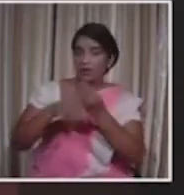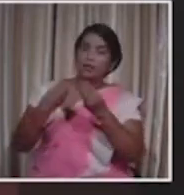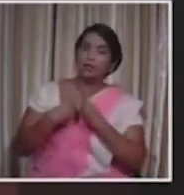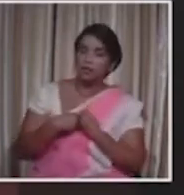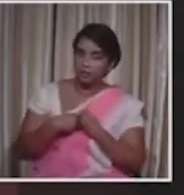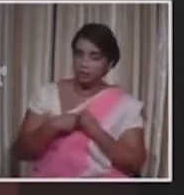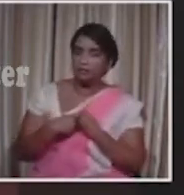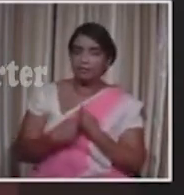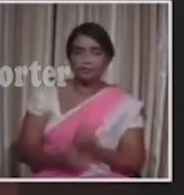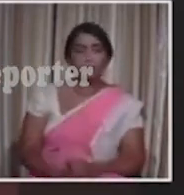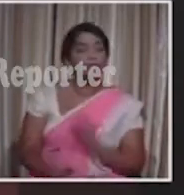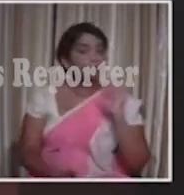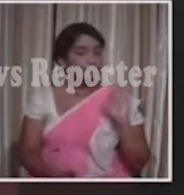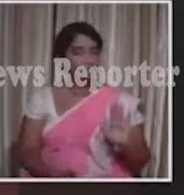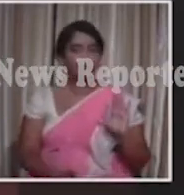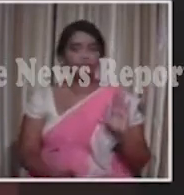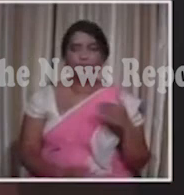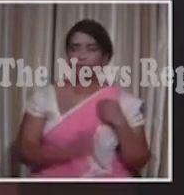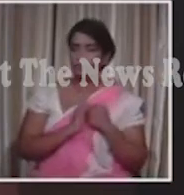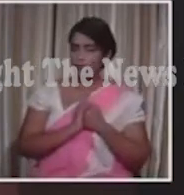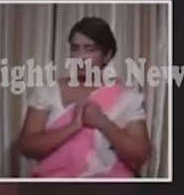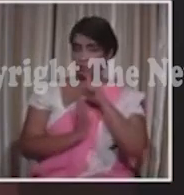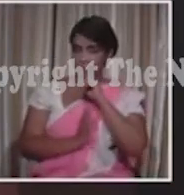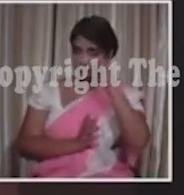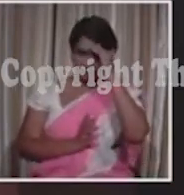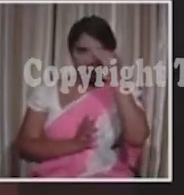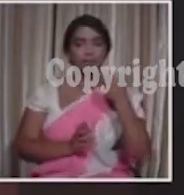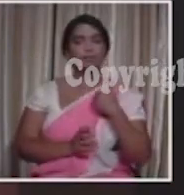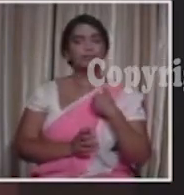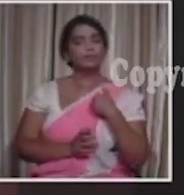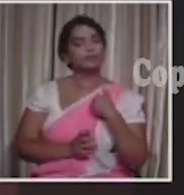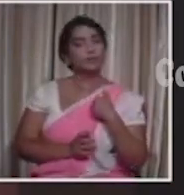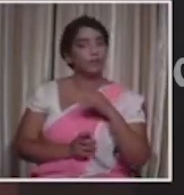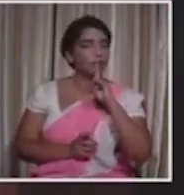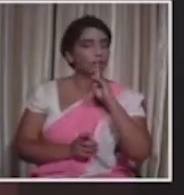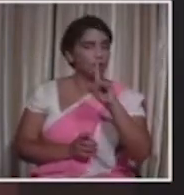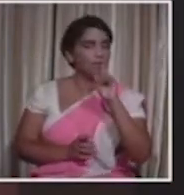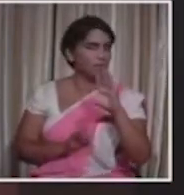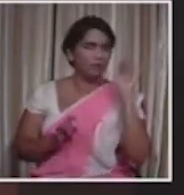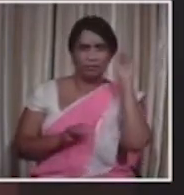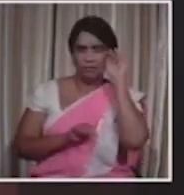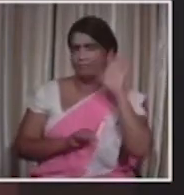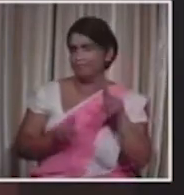දුන්නා. නමුත් ගරු කථානායකතුමනි අපිට අහන්නට තිබෙන ආකාරයට